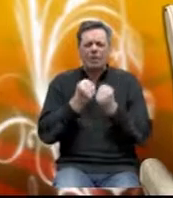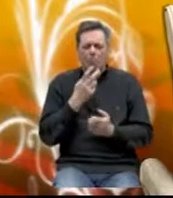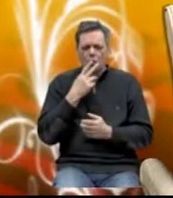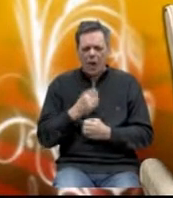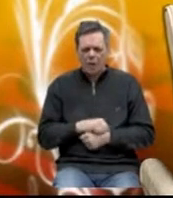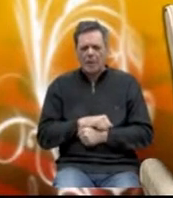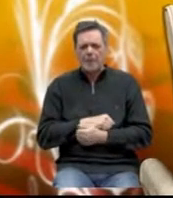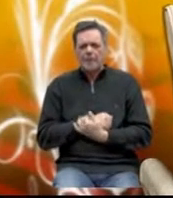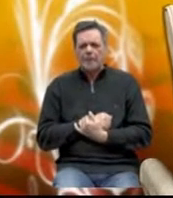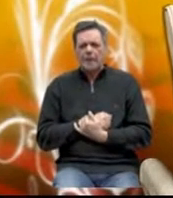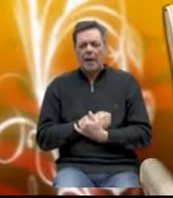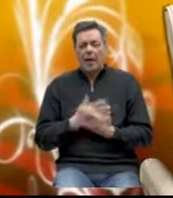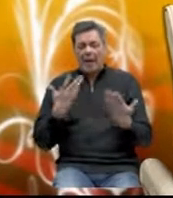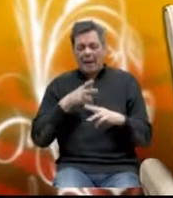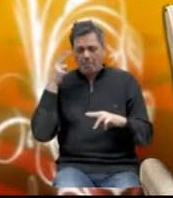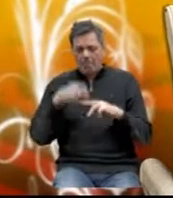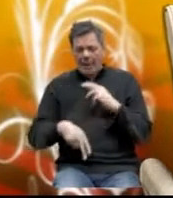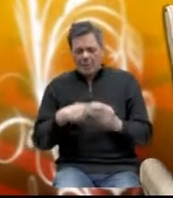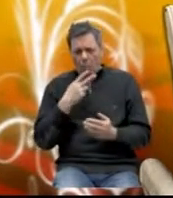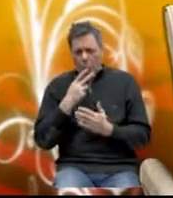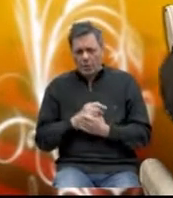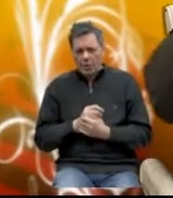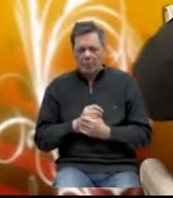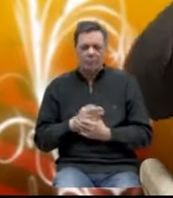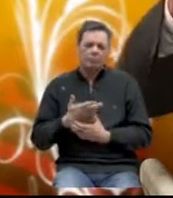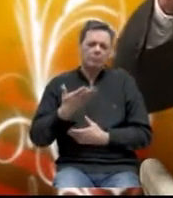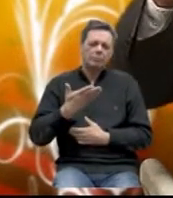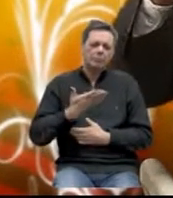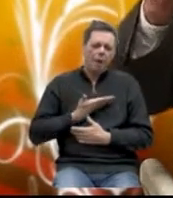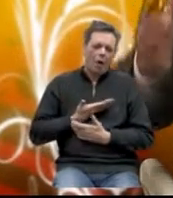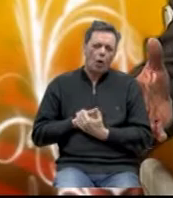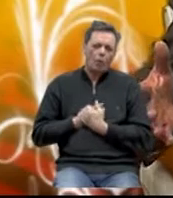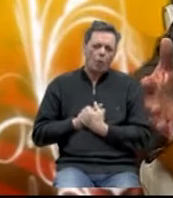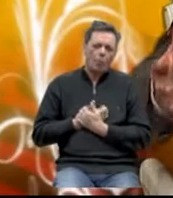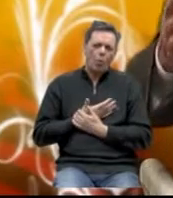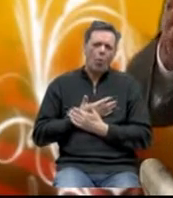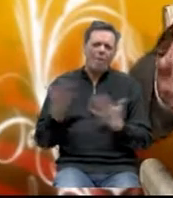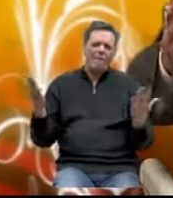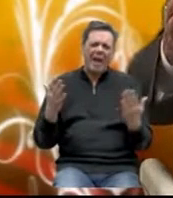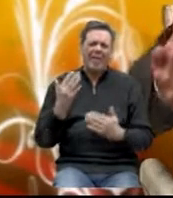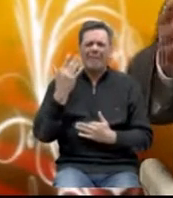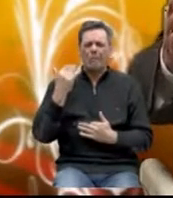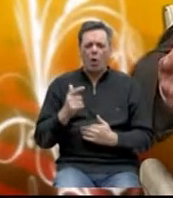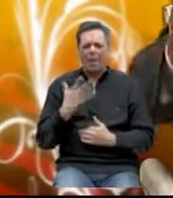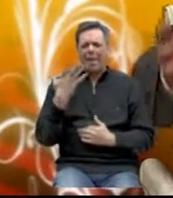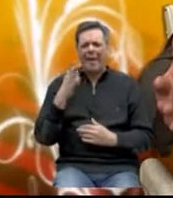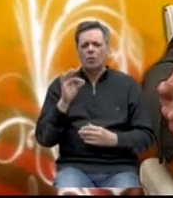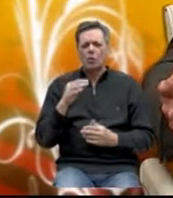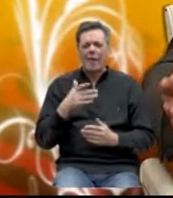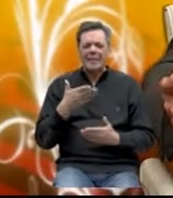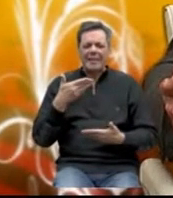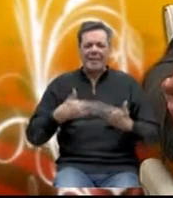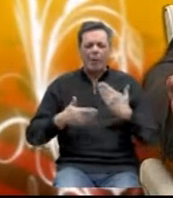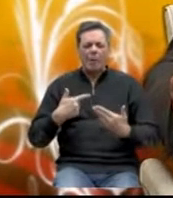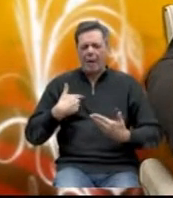tvrdi pušači, kad prestanu pušiti, obično dobe zapravo veliki broj, 5 do 10 kila na